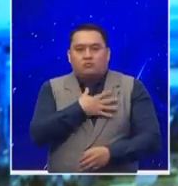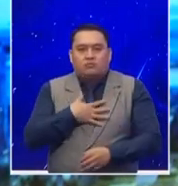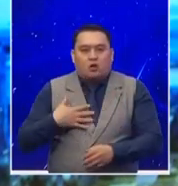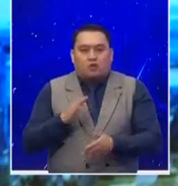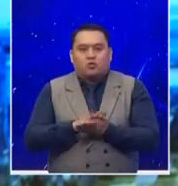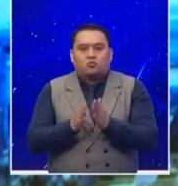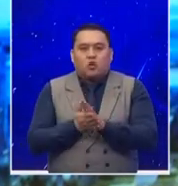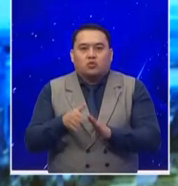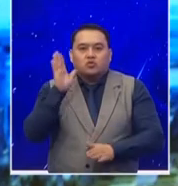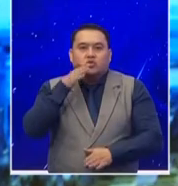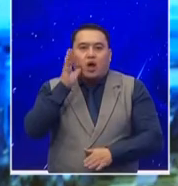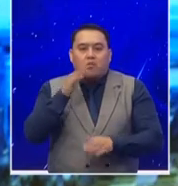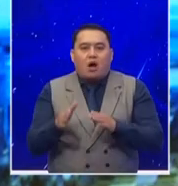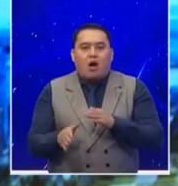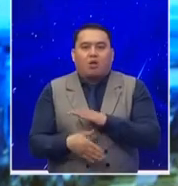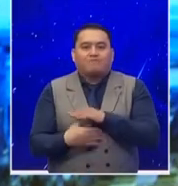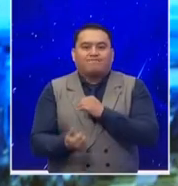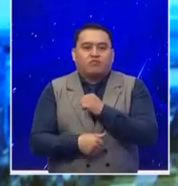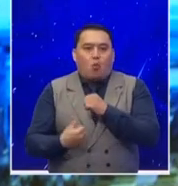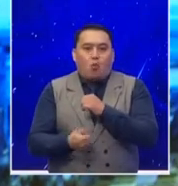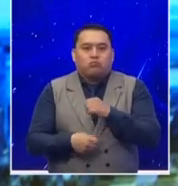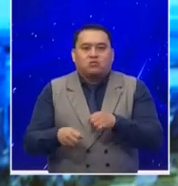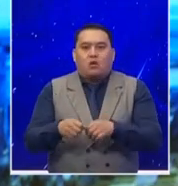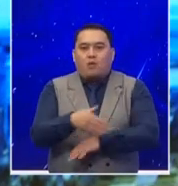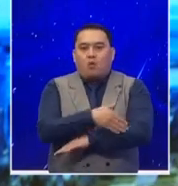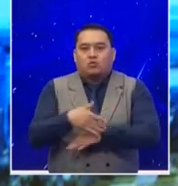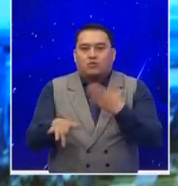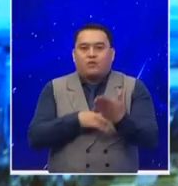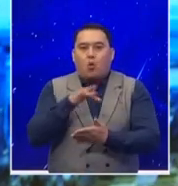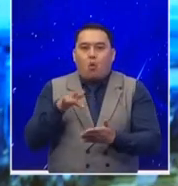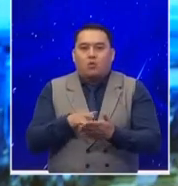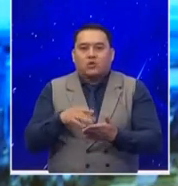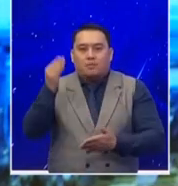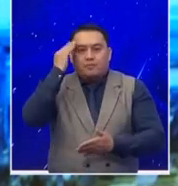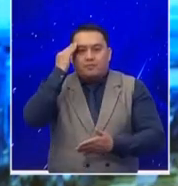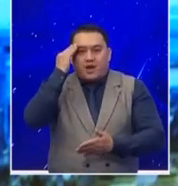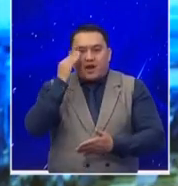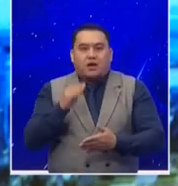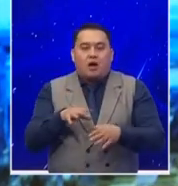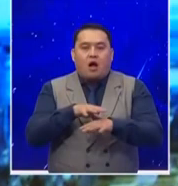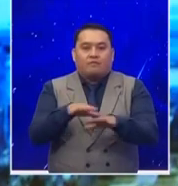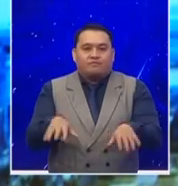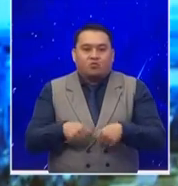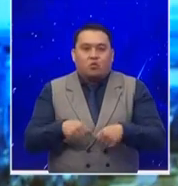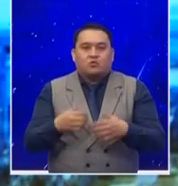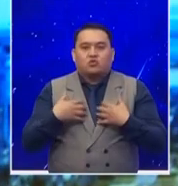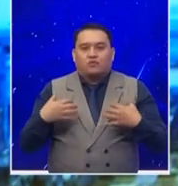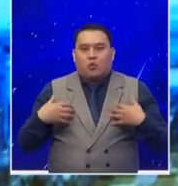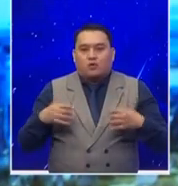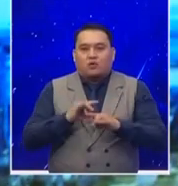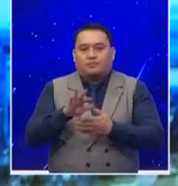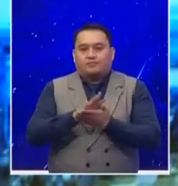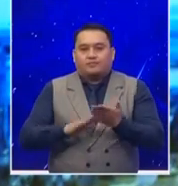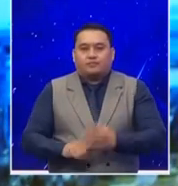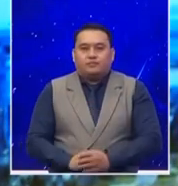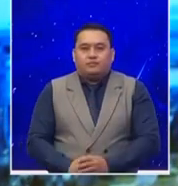то обстоятельство, что бродячие собаки продолжают разгуливать по улицам города. Какие меры предпринимаются для отлова бездомных животных, узнаем из